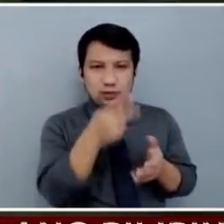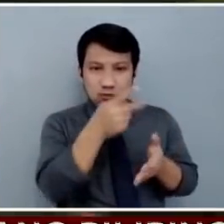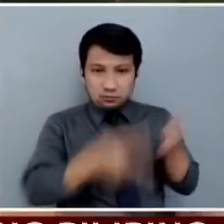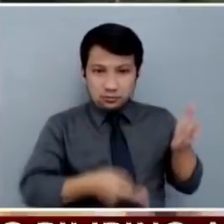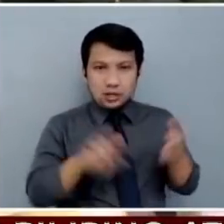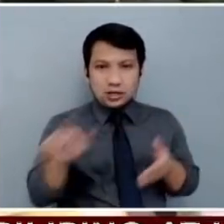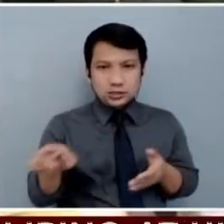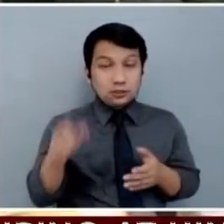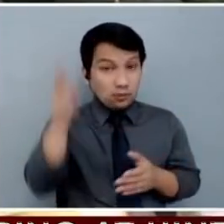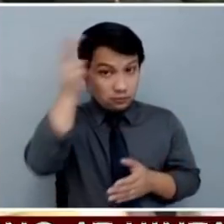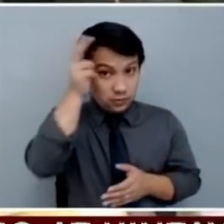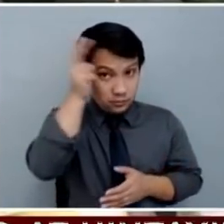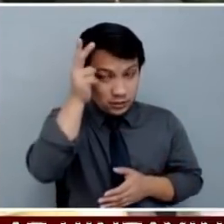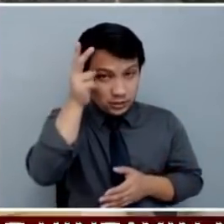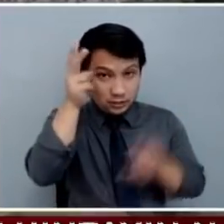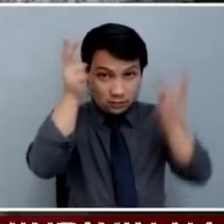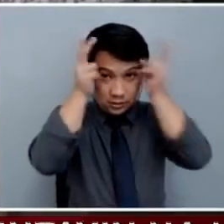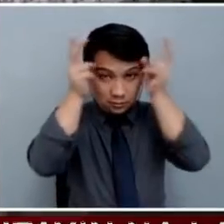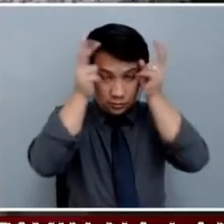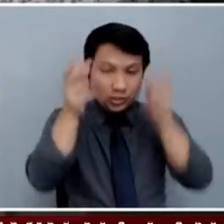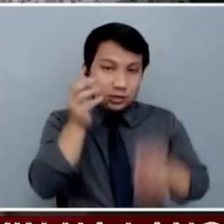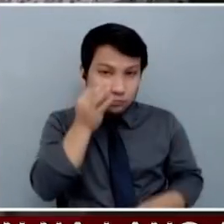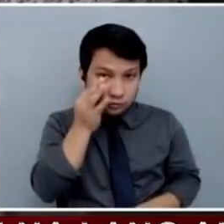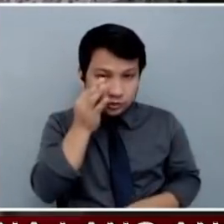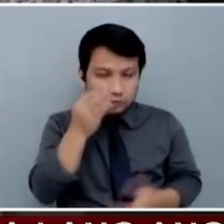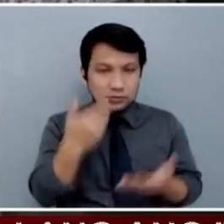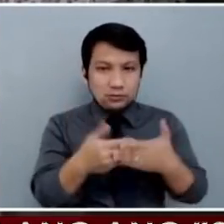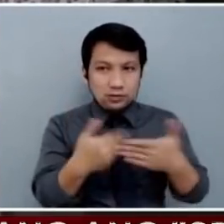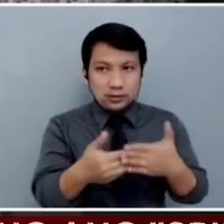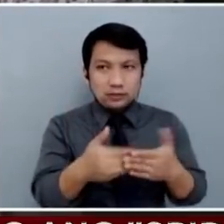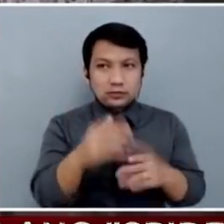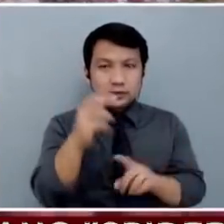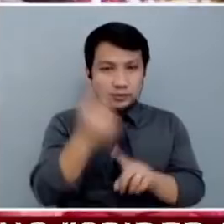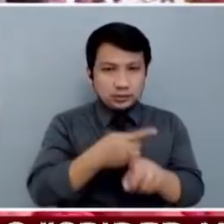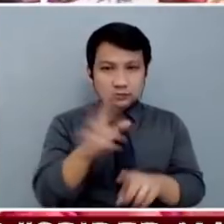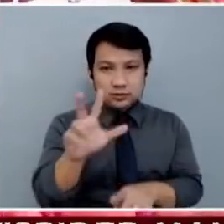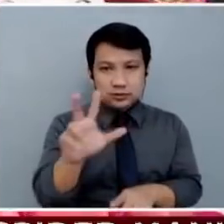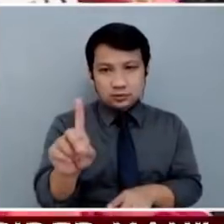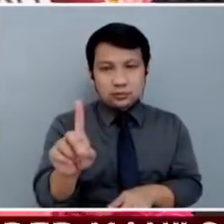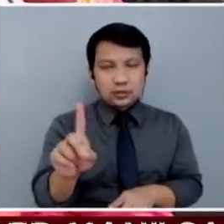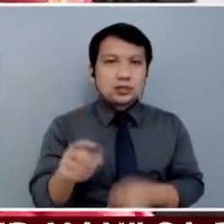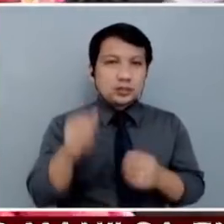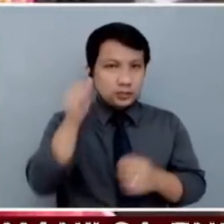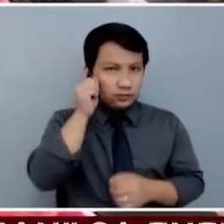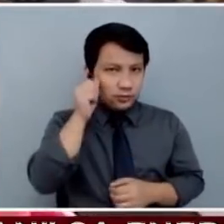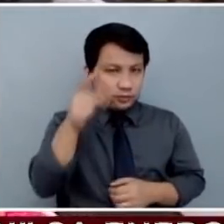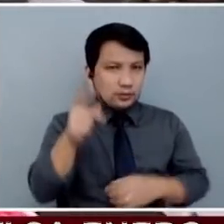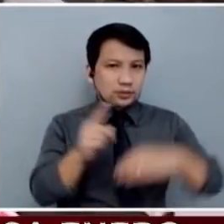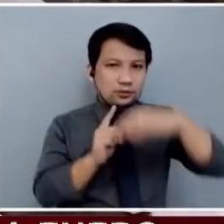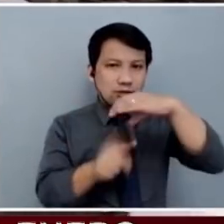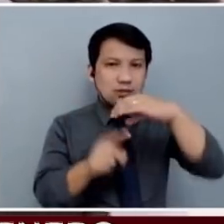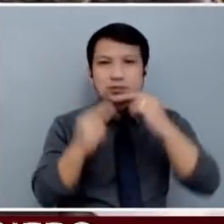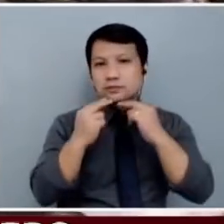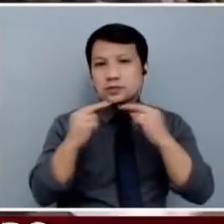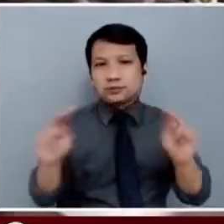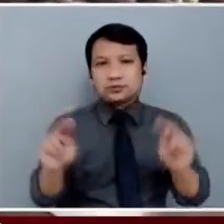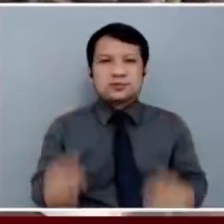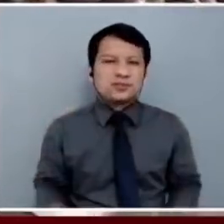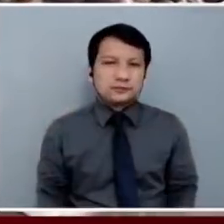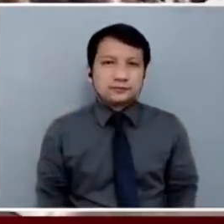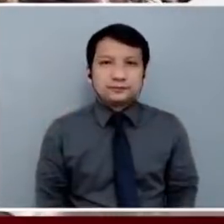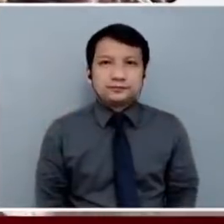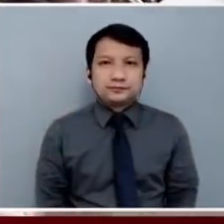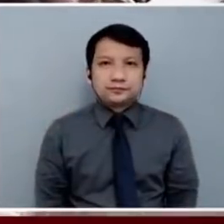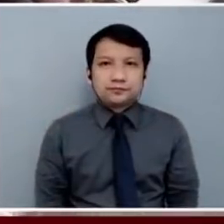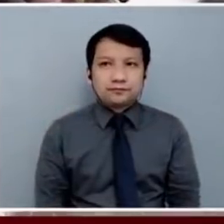mga gulay at prutas habang papalapit ang December 31. April Rafales, ABS-CBN News.